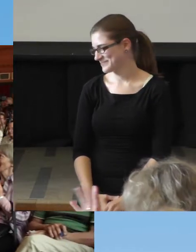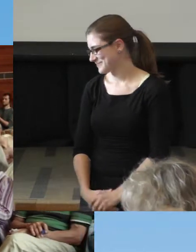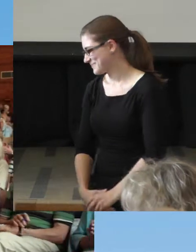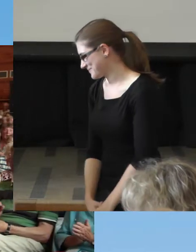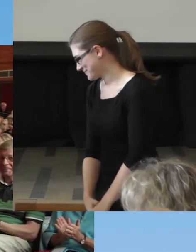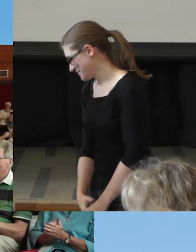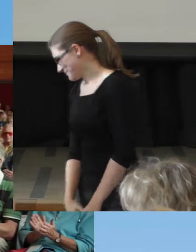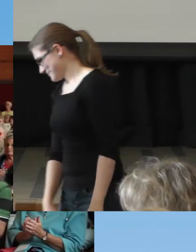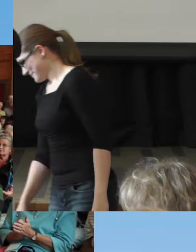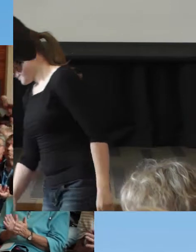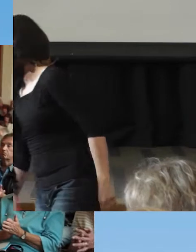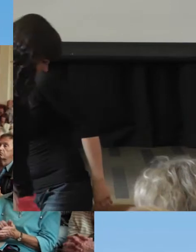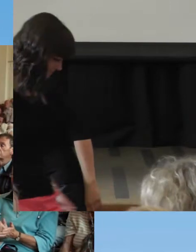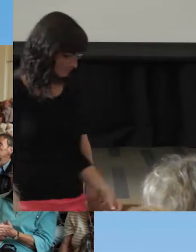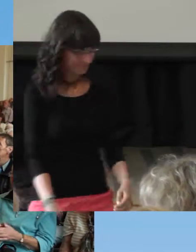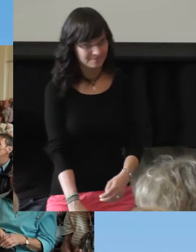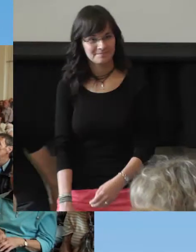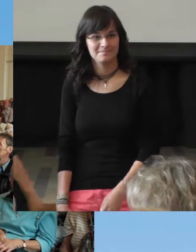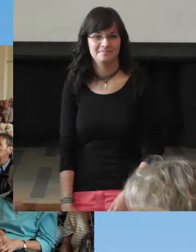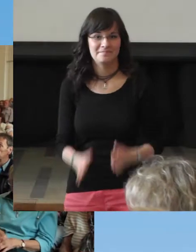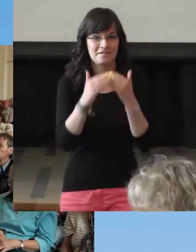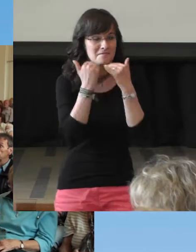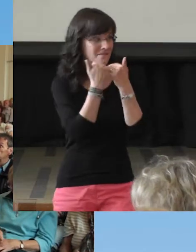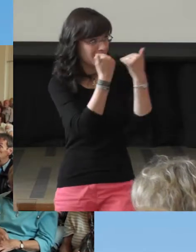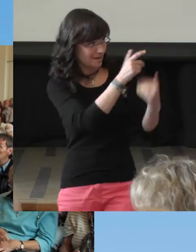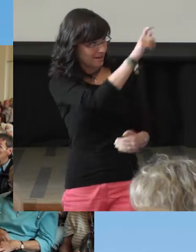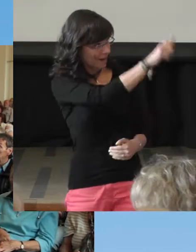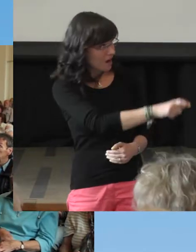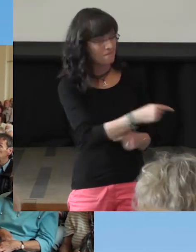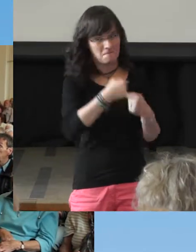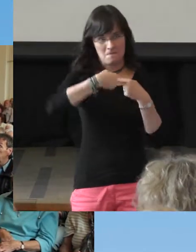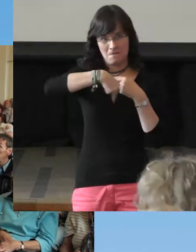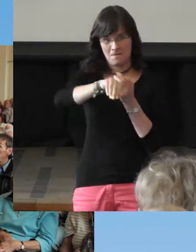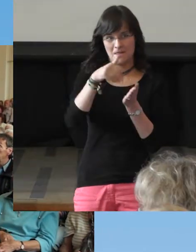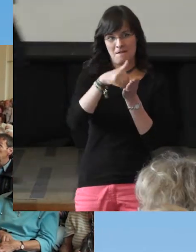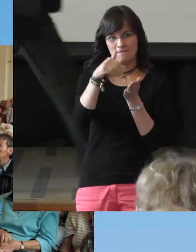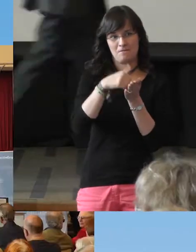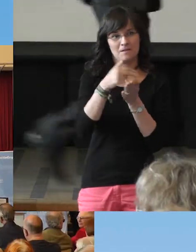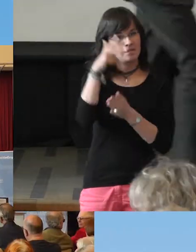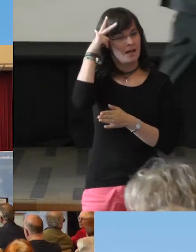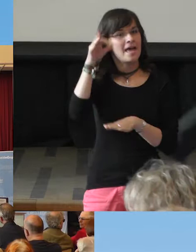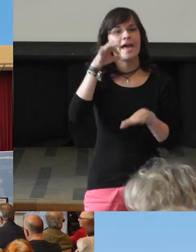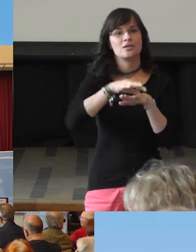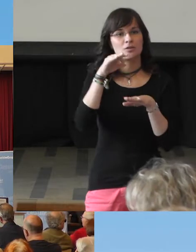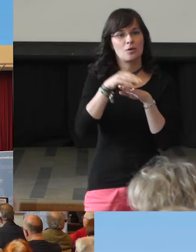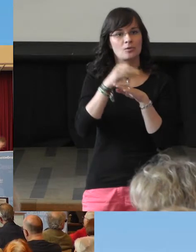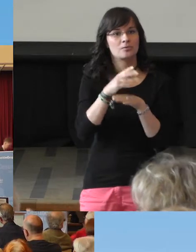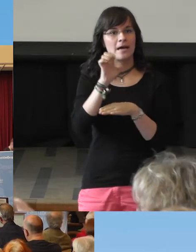Herzlichen Dank, Herr Professor und wir machen gleich weiter wie angekündigt mit Herrn Dr. Ebenteuer.